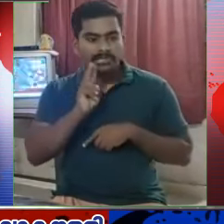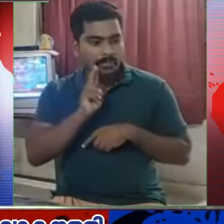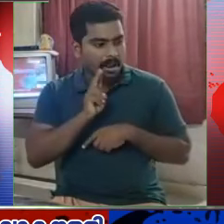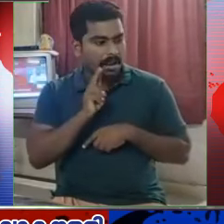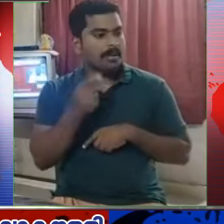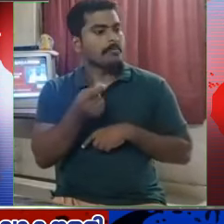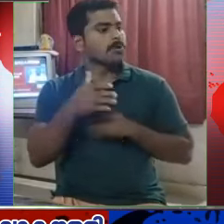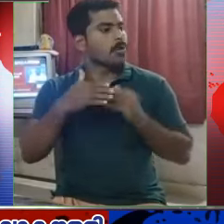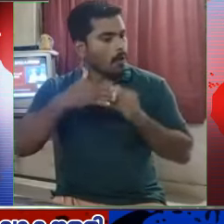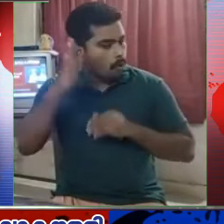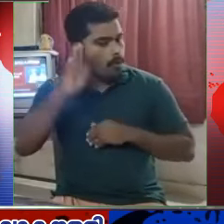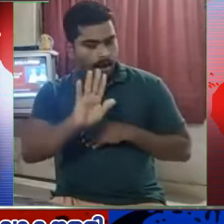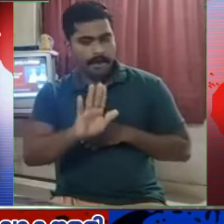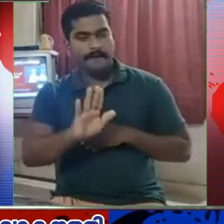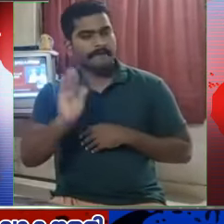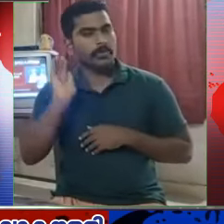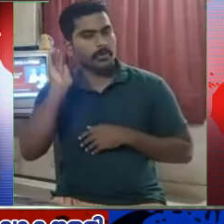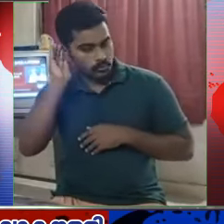സംസ്ഥാനത്തെ